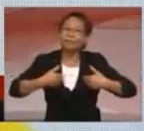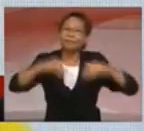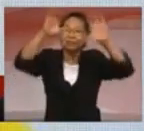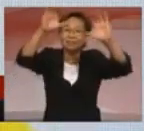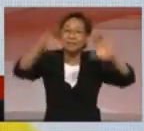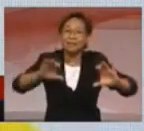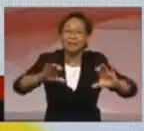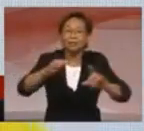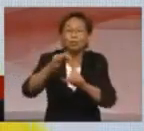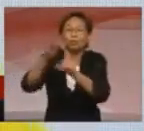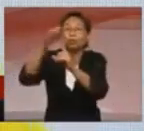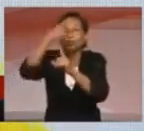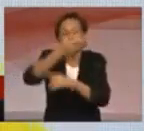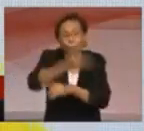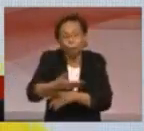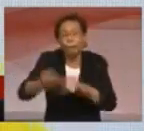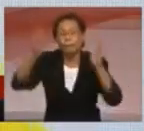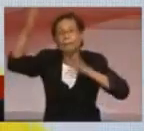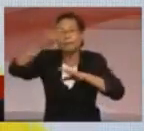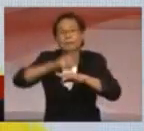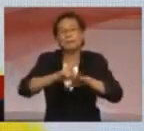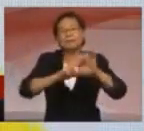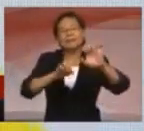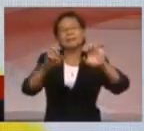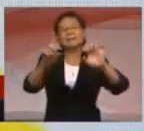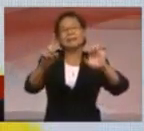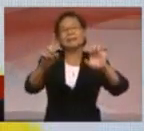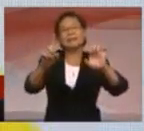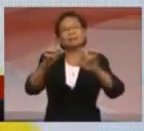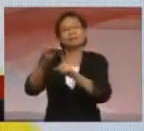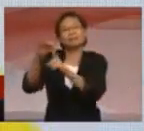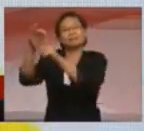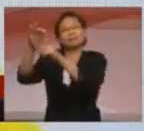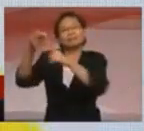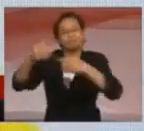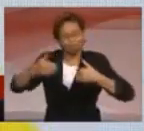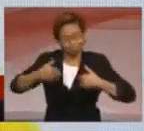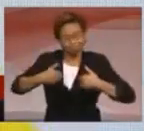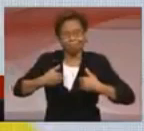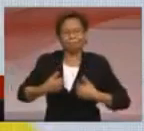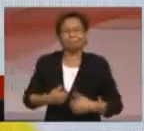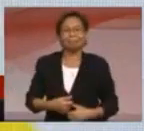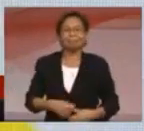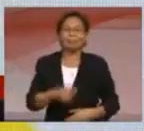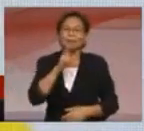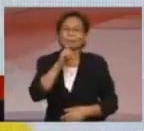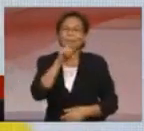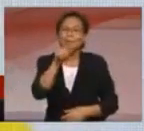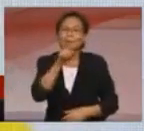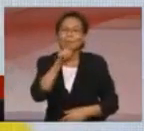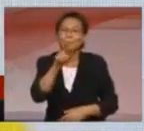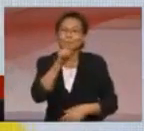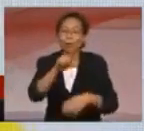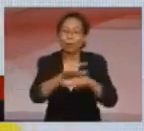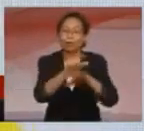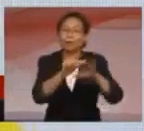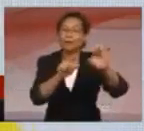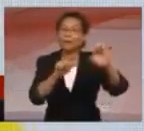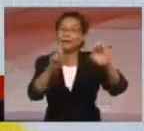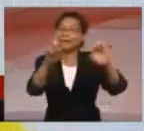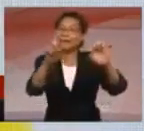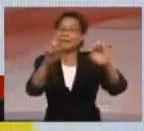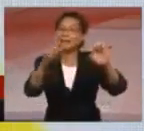produk-produk Malaysia di platform e-dagang utama. Sememangnya penggunaan platform